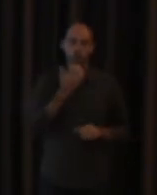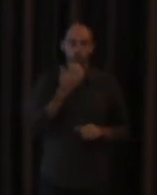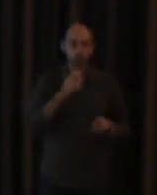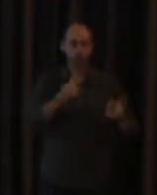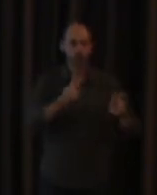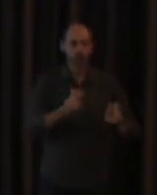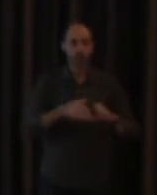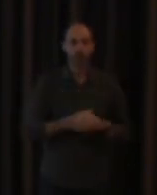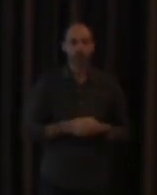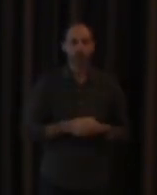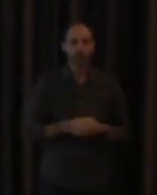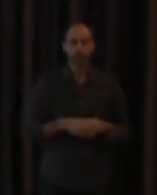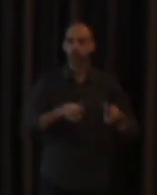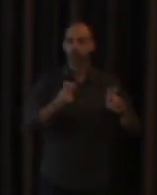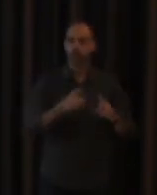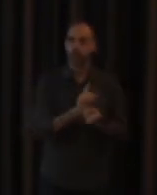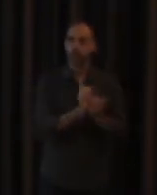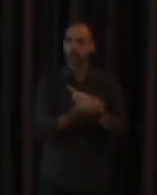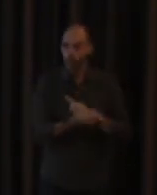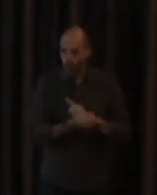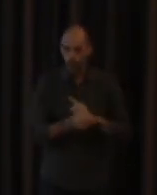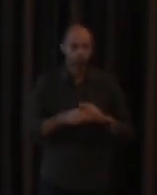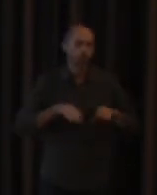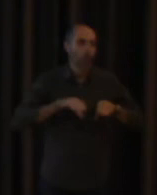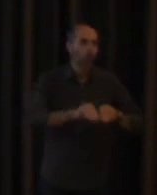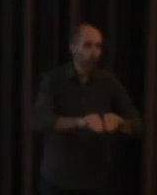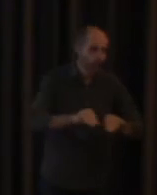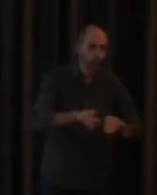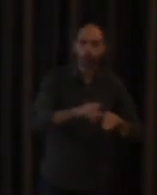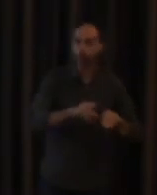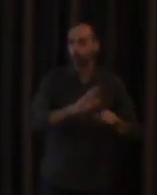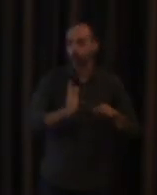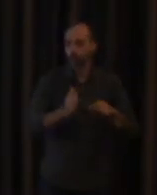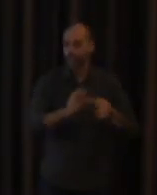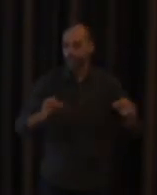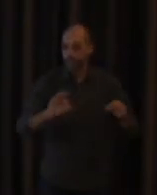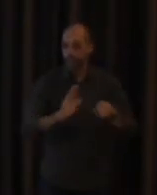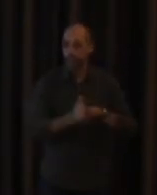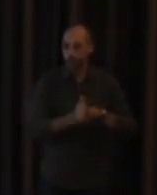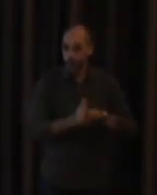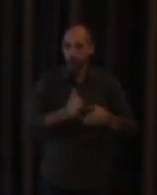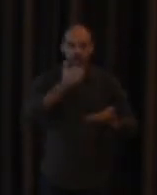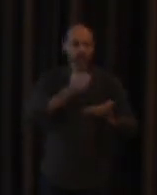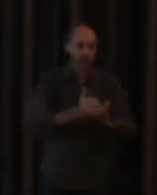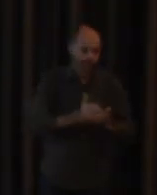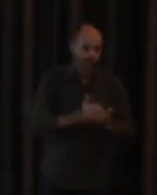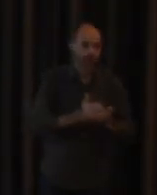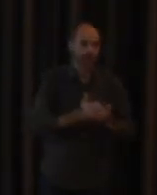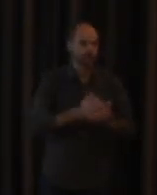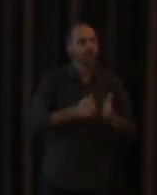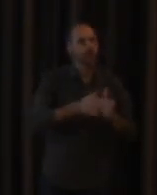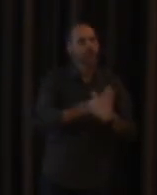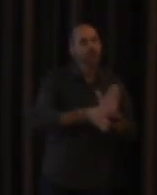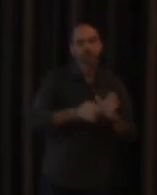sobre qüestions de variació de l'ús dels clítics, de sintaxi de les preposicions, de la interfície entre el lèxic i la sintaxi, de